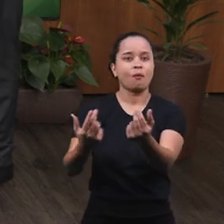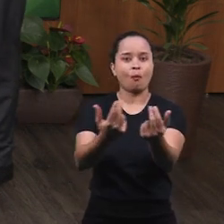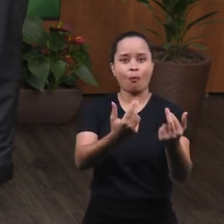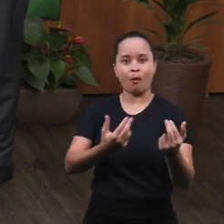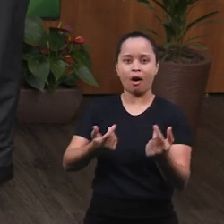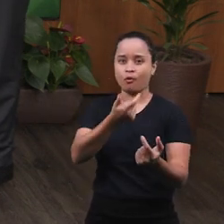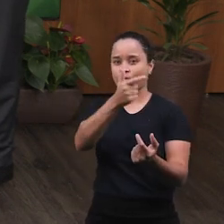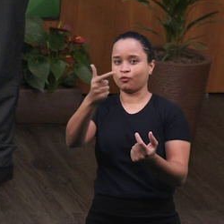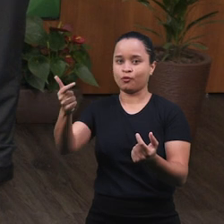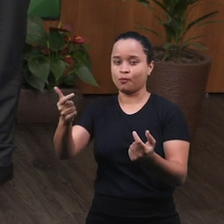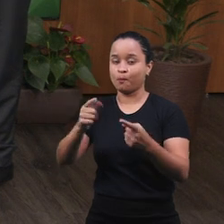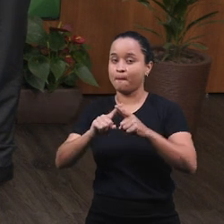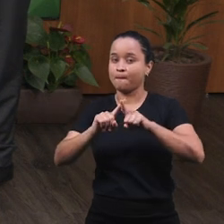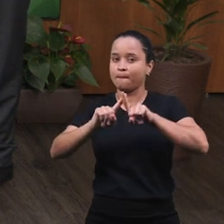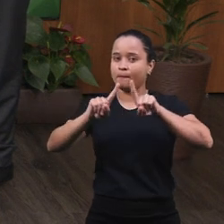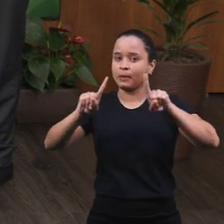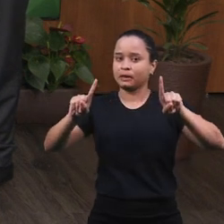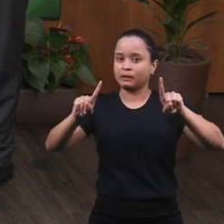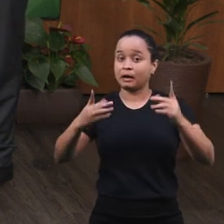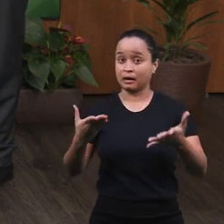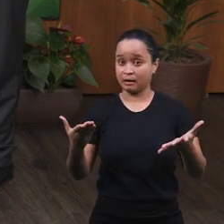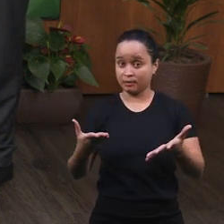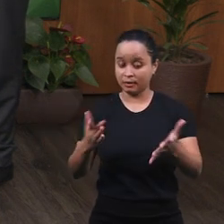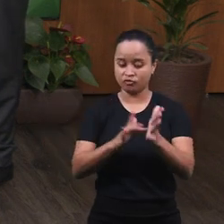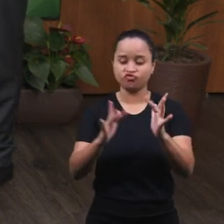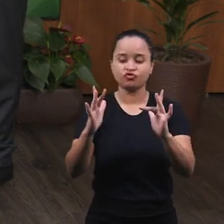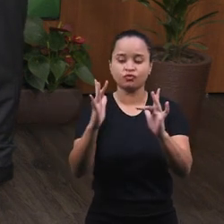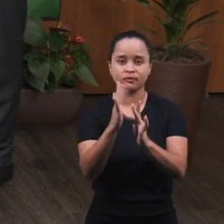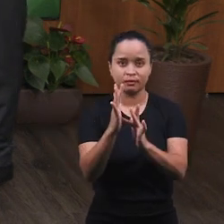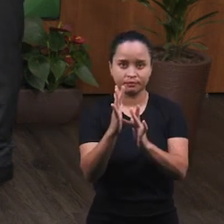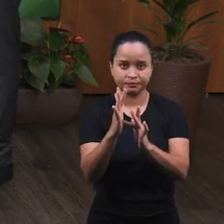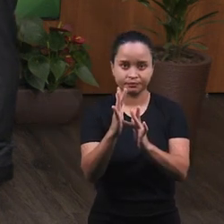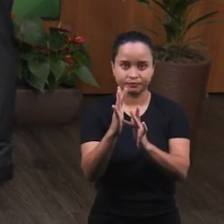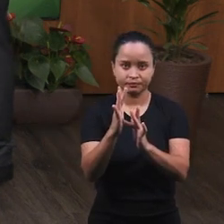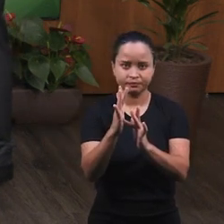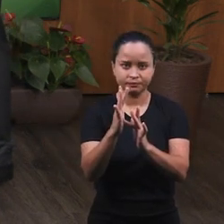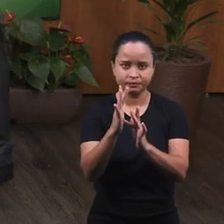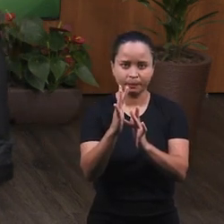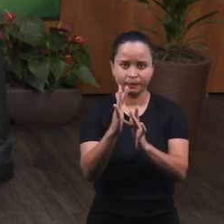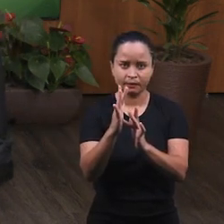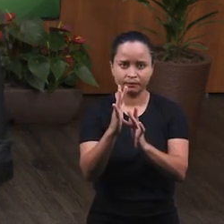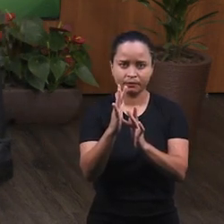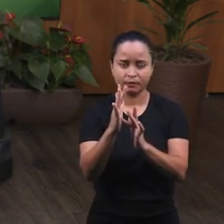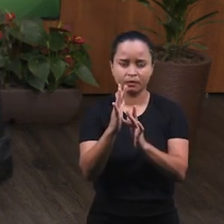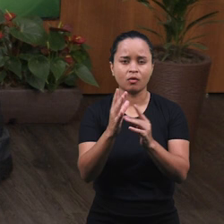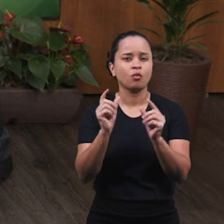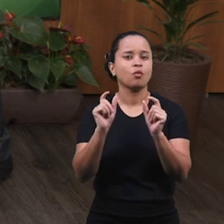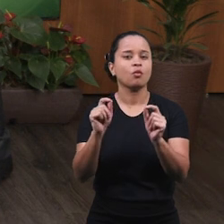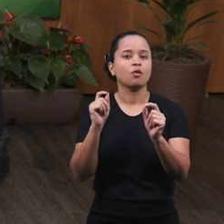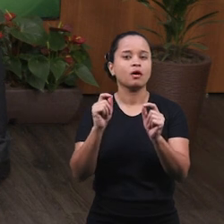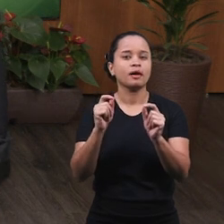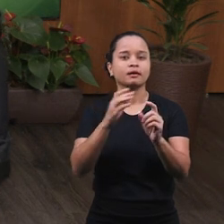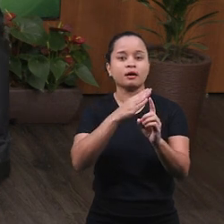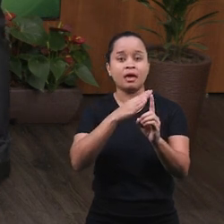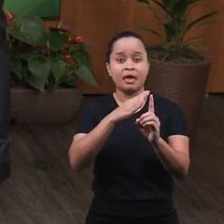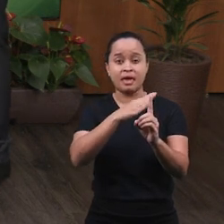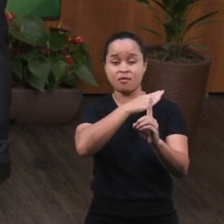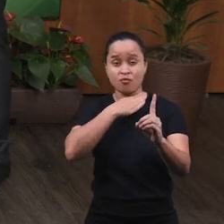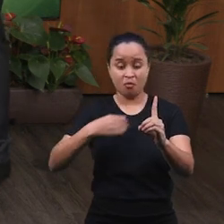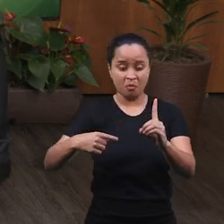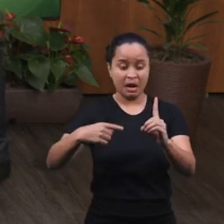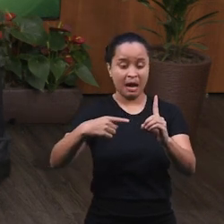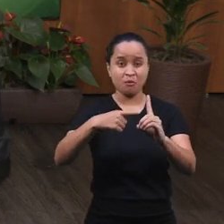se succédaient. Mais Jésus, il est venu comme sacrifice